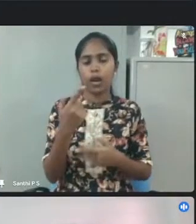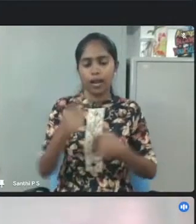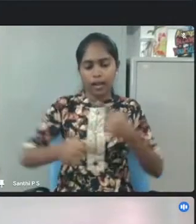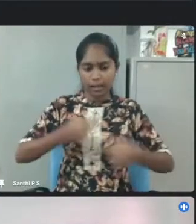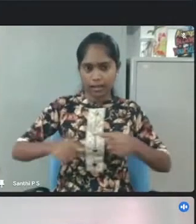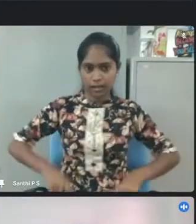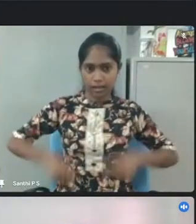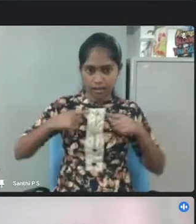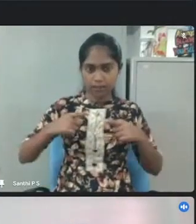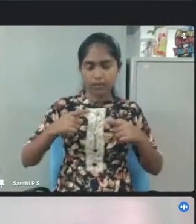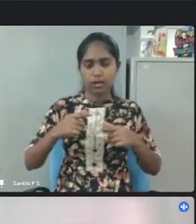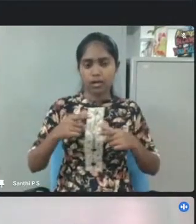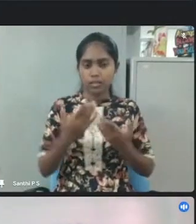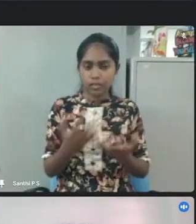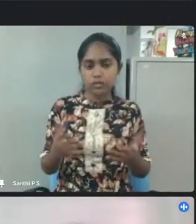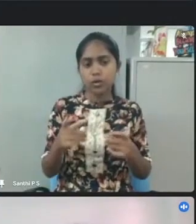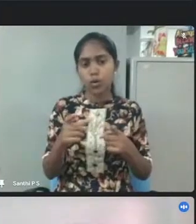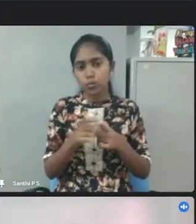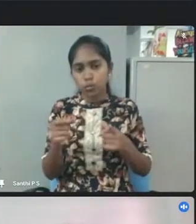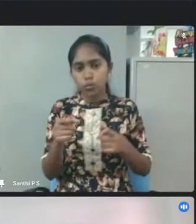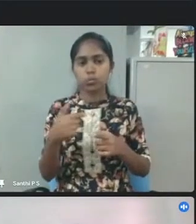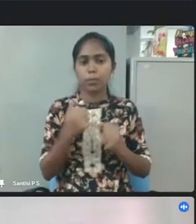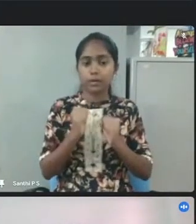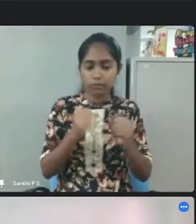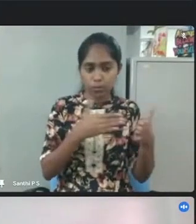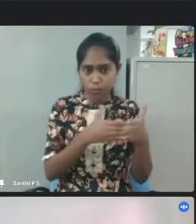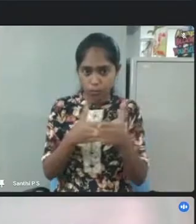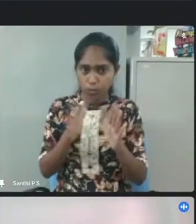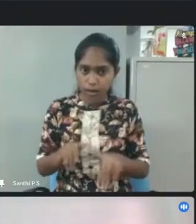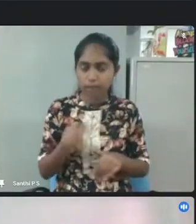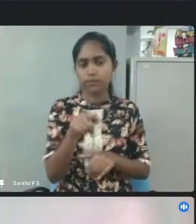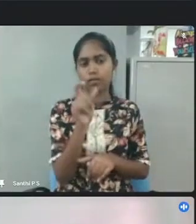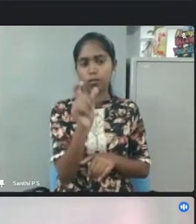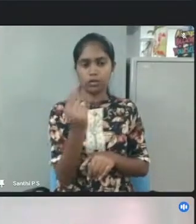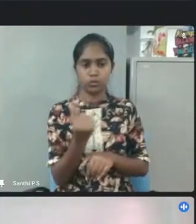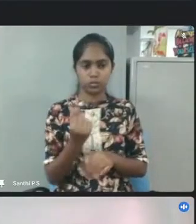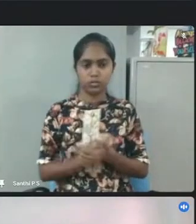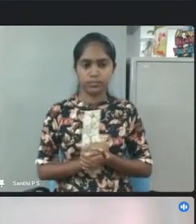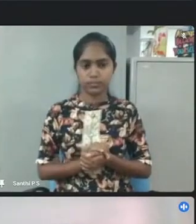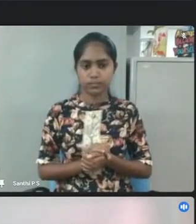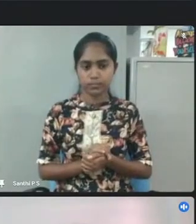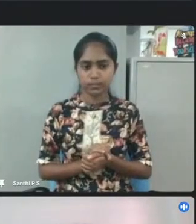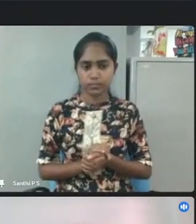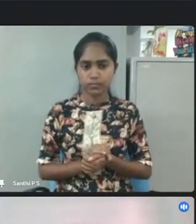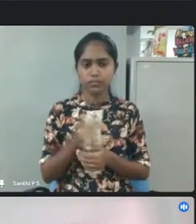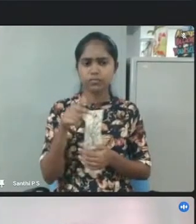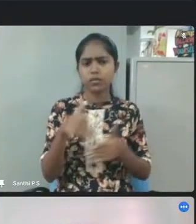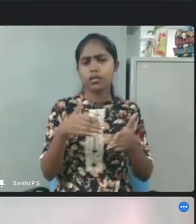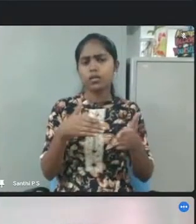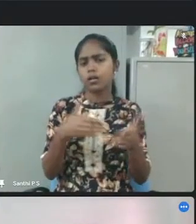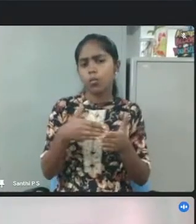ആക്ടിവിറ്റി ലിമിറ്റേഷൻസ് അല്ലെങ്കിൽ പരിമിതികൾ, പ്രവർത്തന പരിമിതികൾ എന്ന് പറയാം. പലപ്പോഴും ഇത് നമുക്ക്